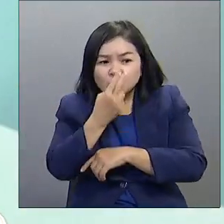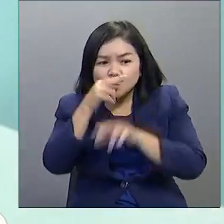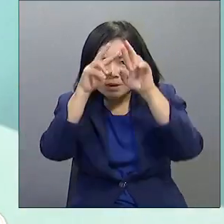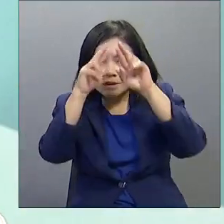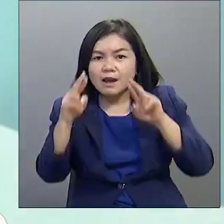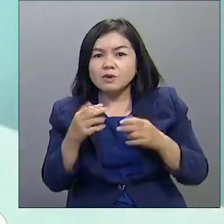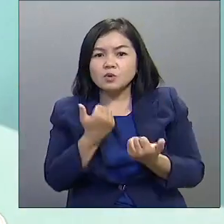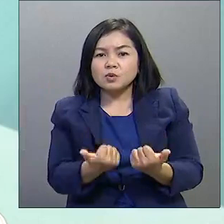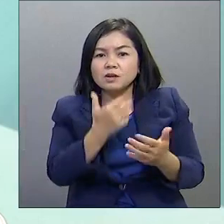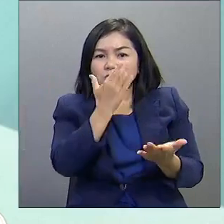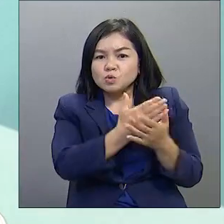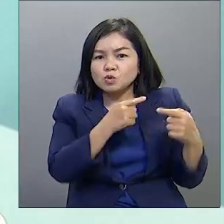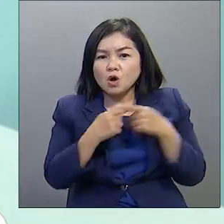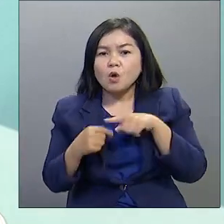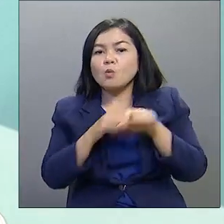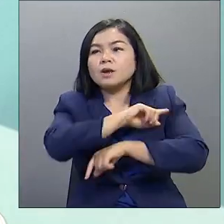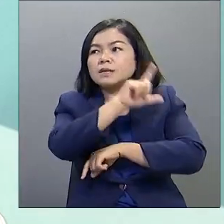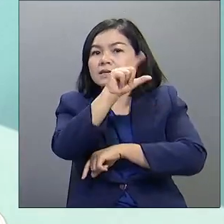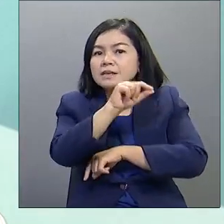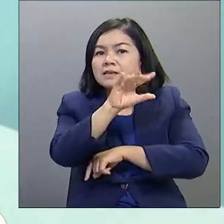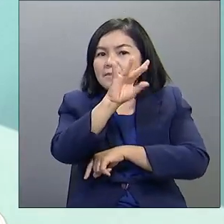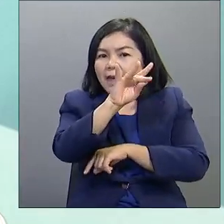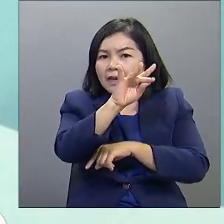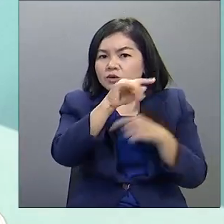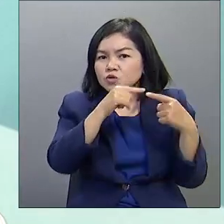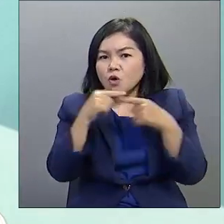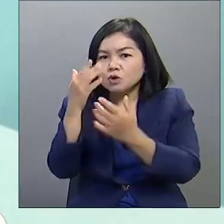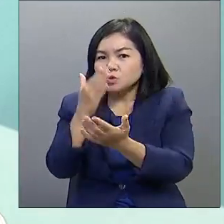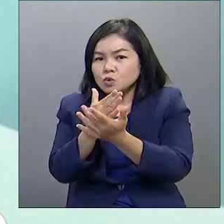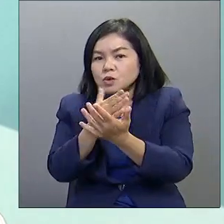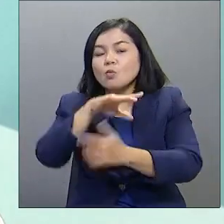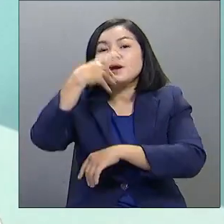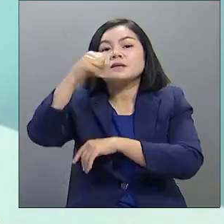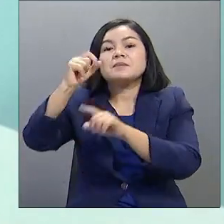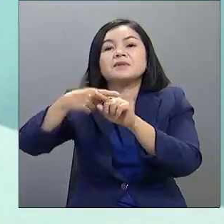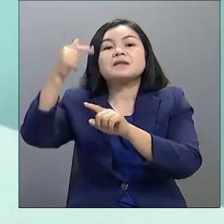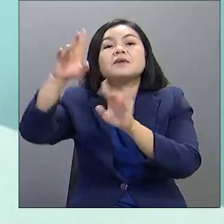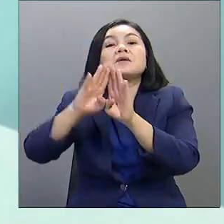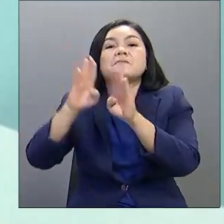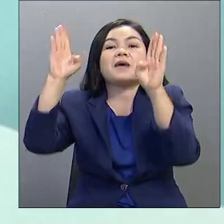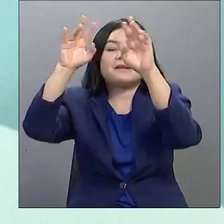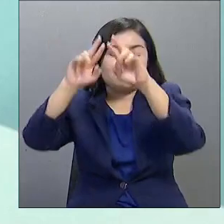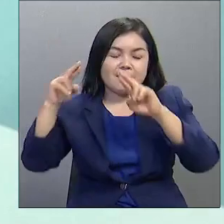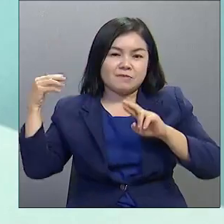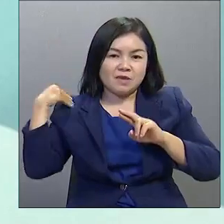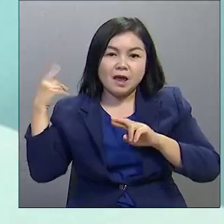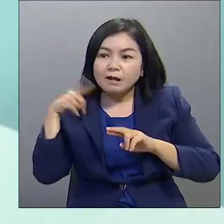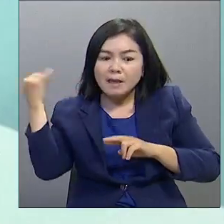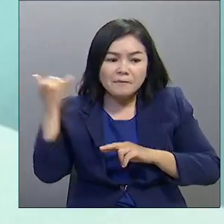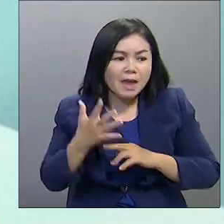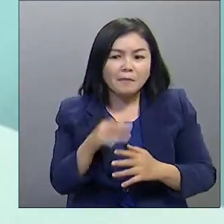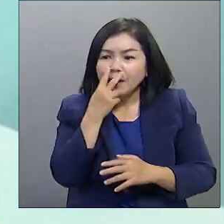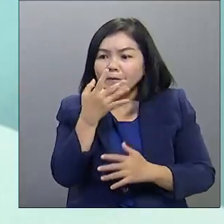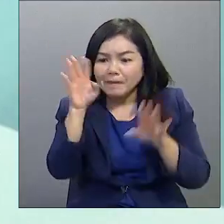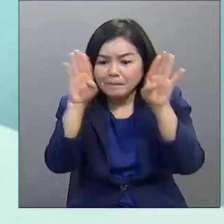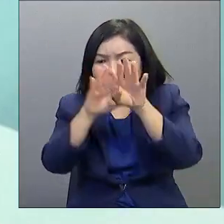นะคะตั้งแต่28ตุลาคมที่ผ่านมาแล้วเดี๋ยวกลับมาเปิดอีกทีนึงก็คือวันที่10เดือนพฤศจิกายนนั่นเองเผื่อใครไปละแวกนี้ดูราย